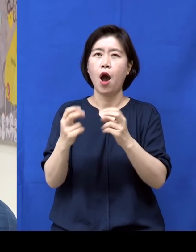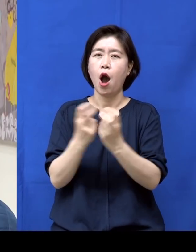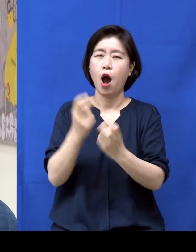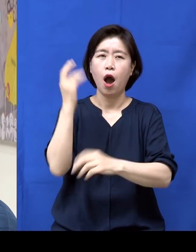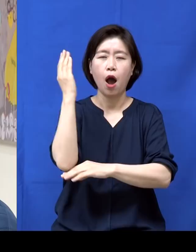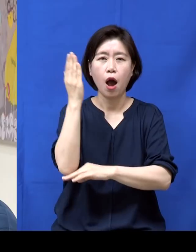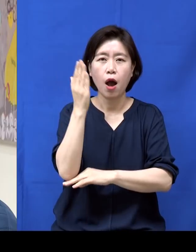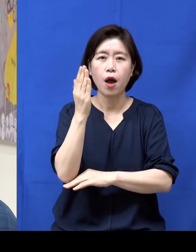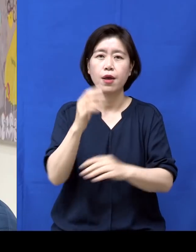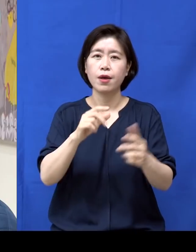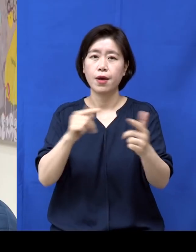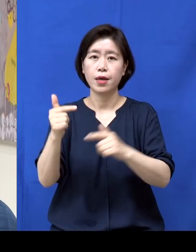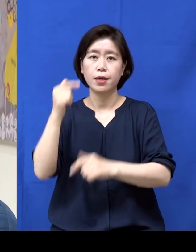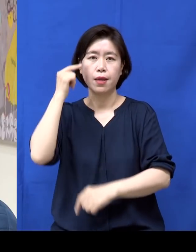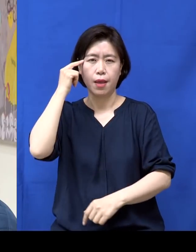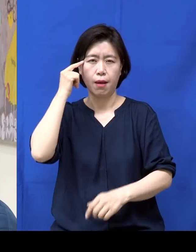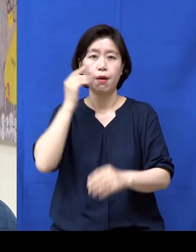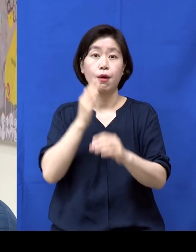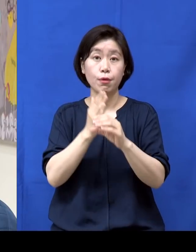생각하다가